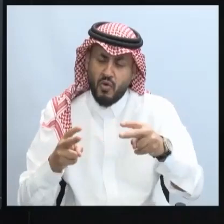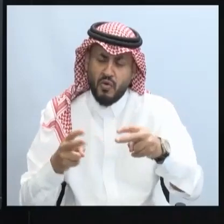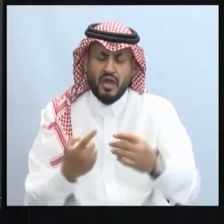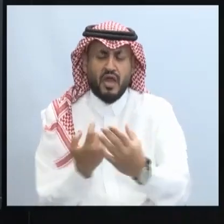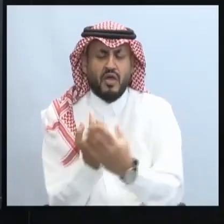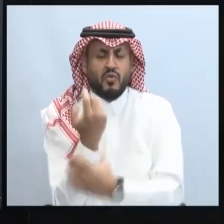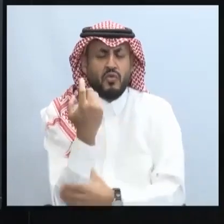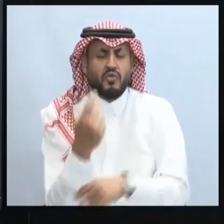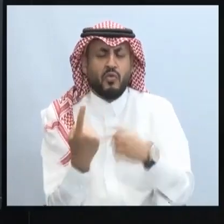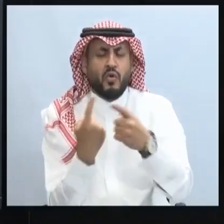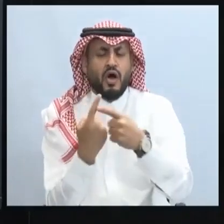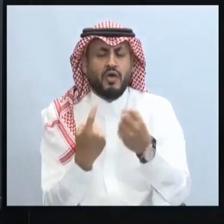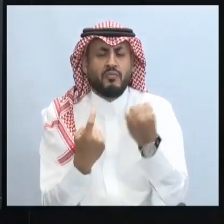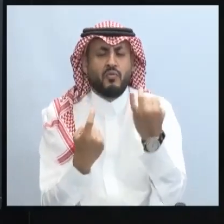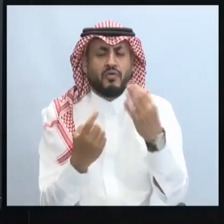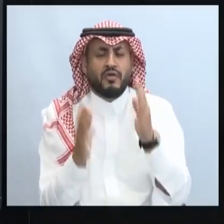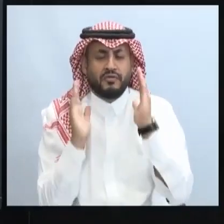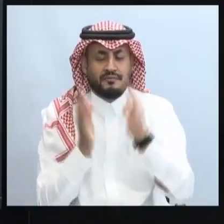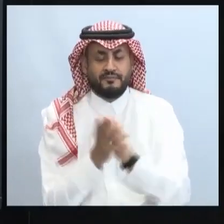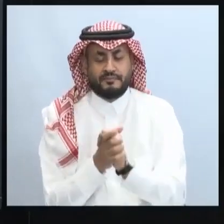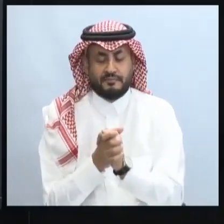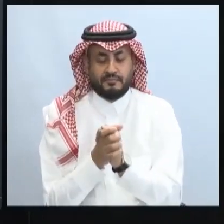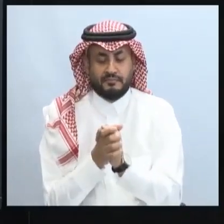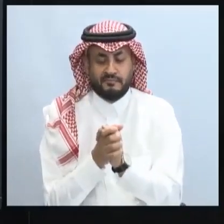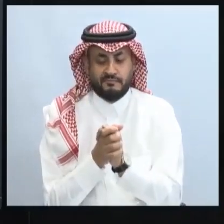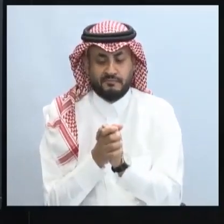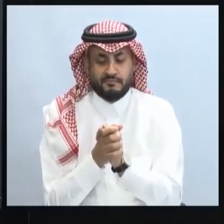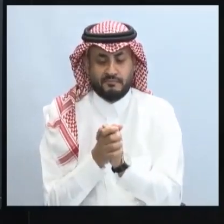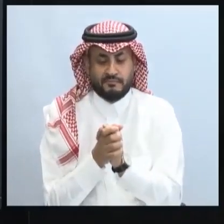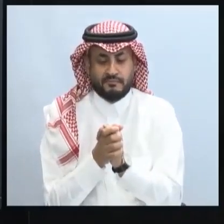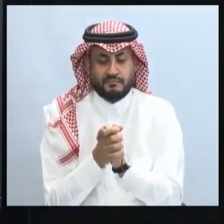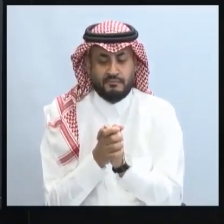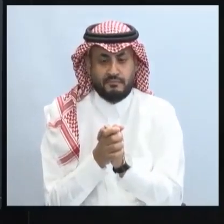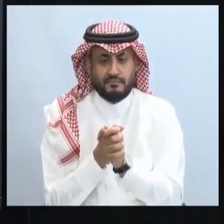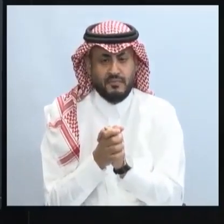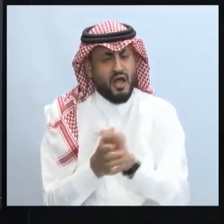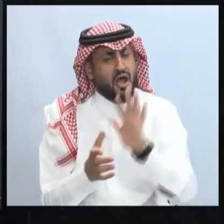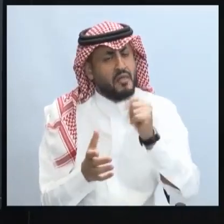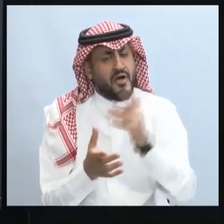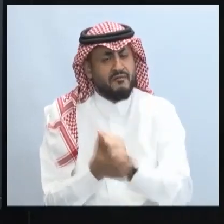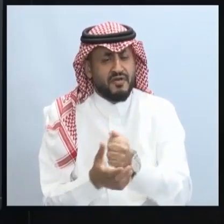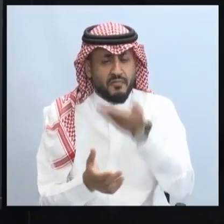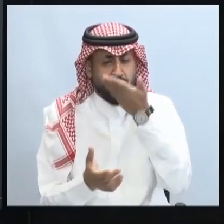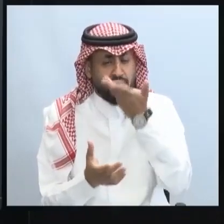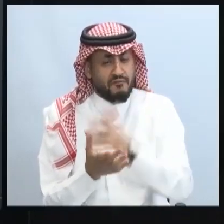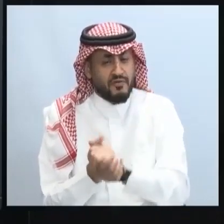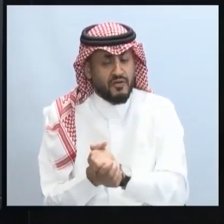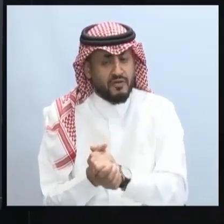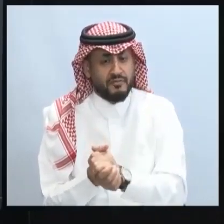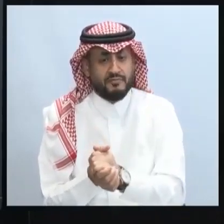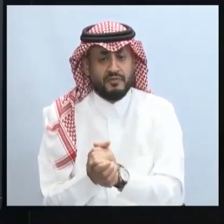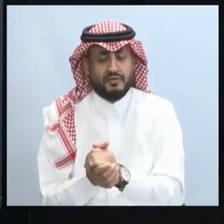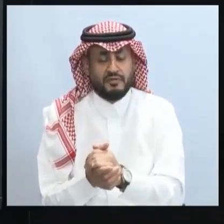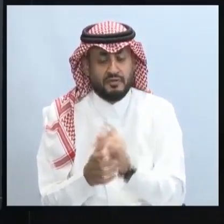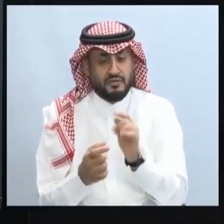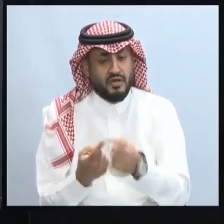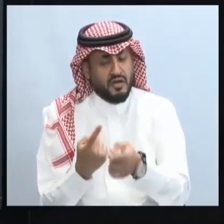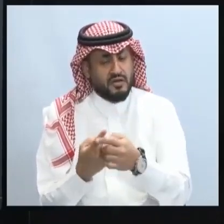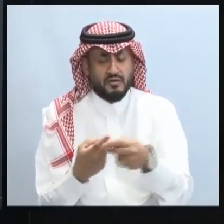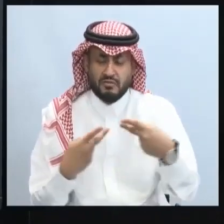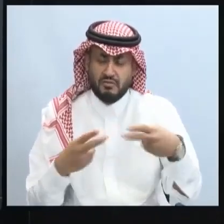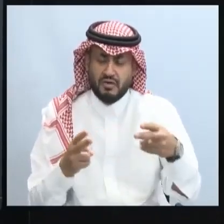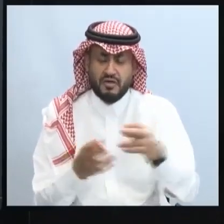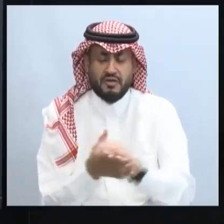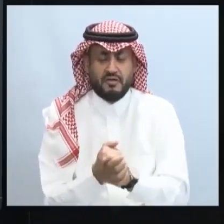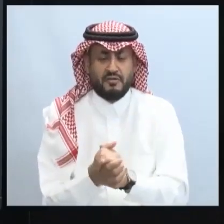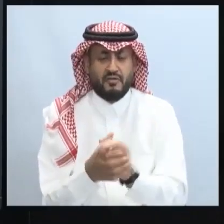وقد يحتاج الانسان احيانا قد لا يتوفر له الماء بشكل كبير فقد يترك هذا